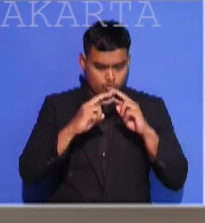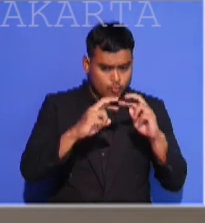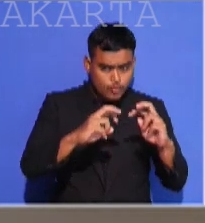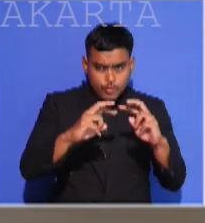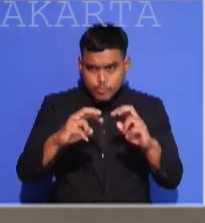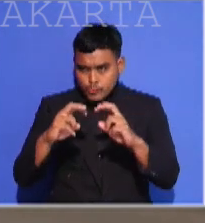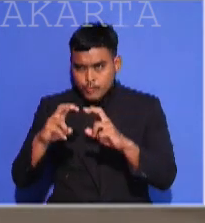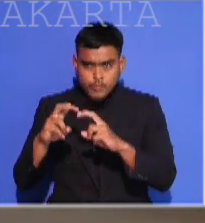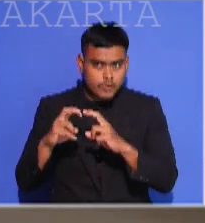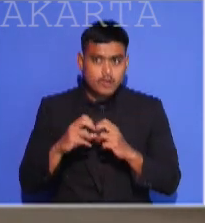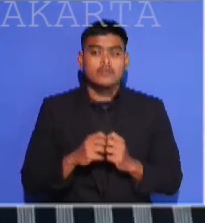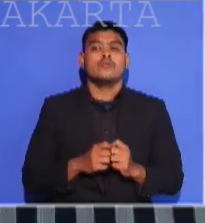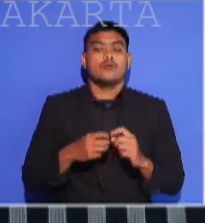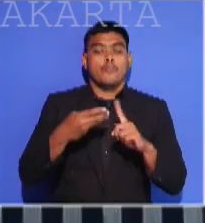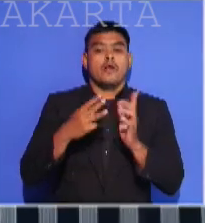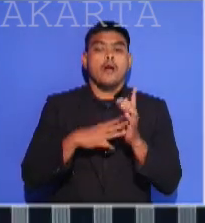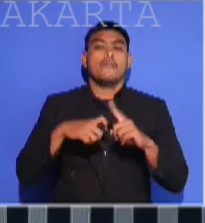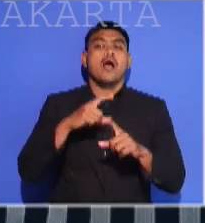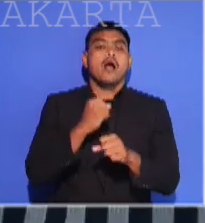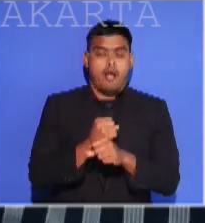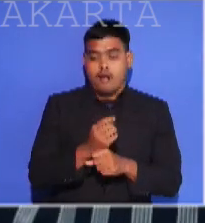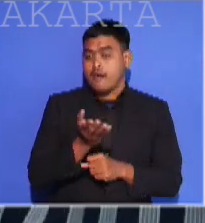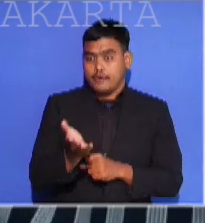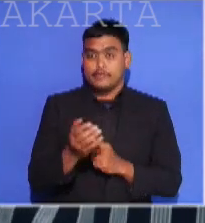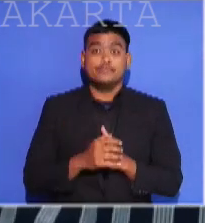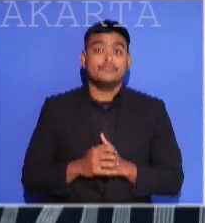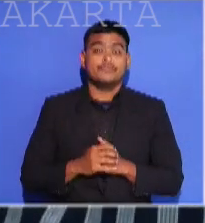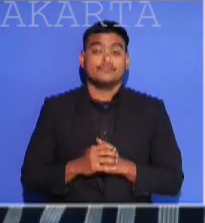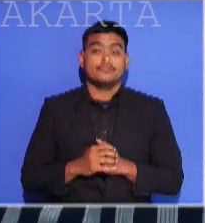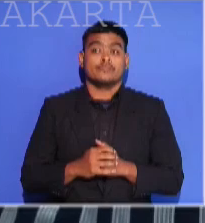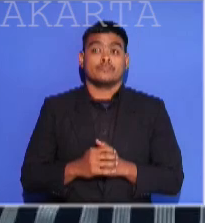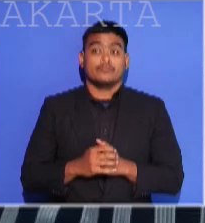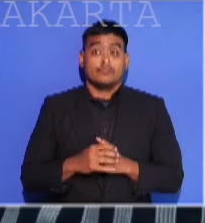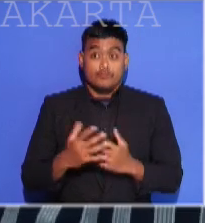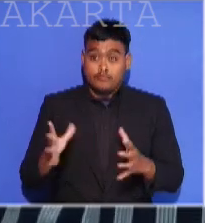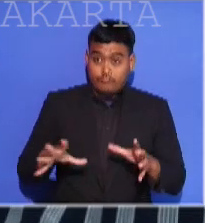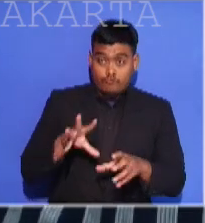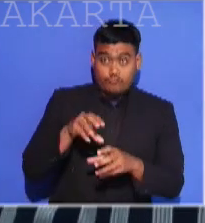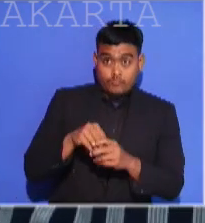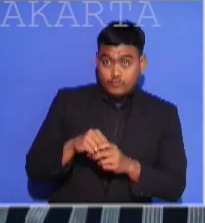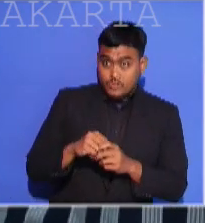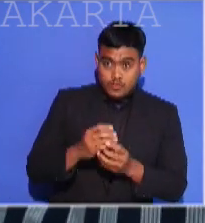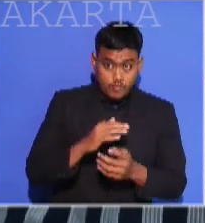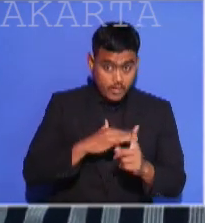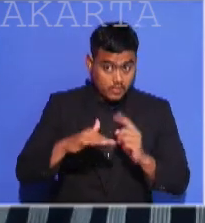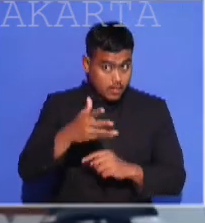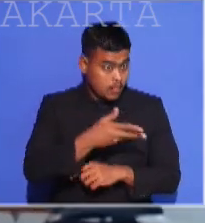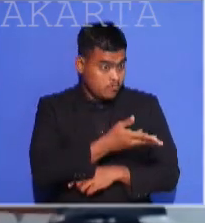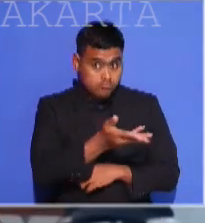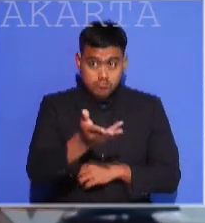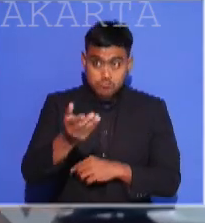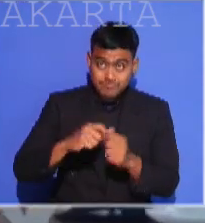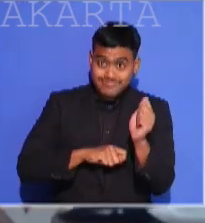badan meteodologi dan klimatologi meski tidak berada di wilayah pesisir masyarakat diajak untuk mampu merespon dan melakukan